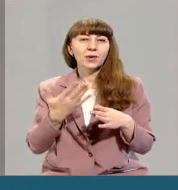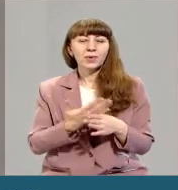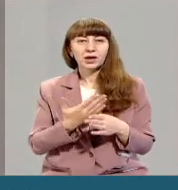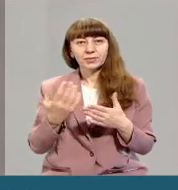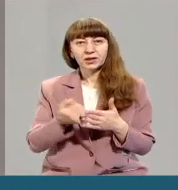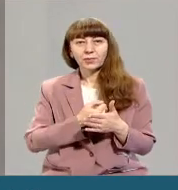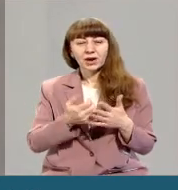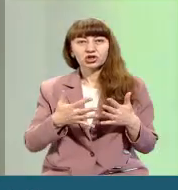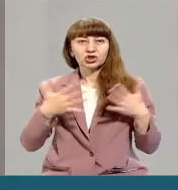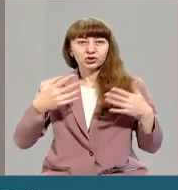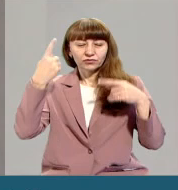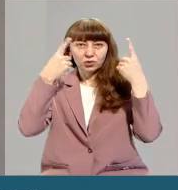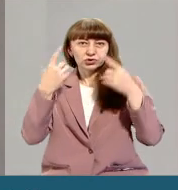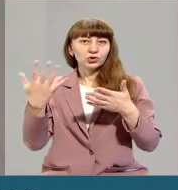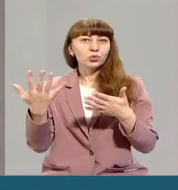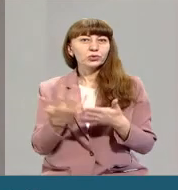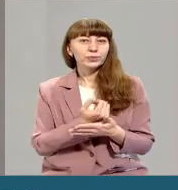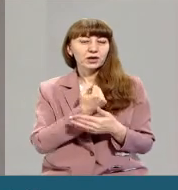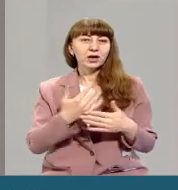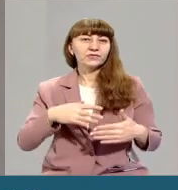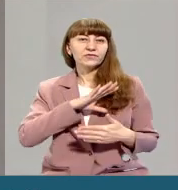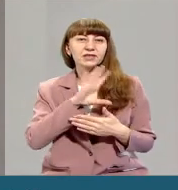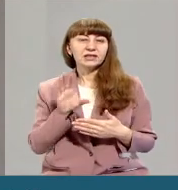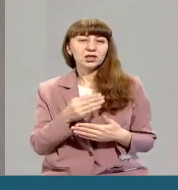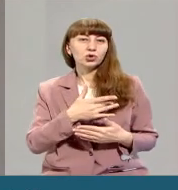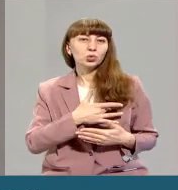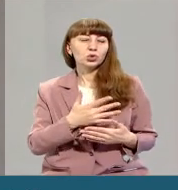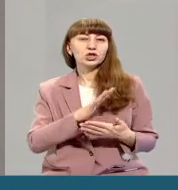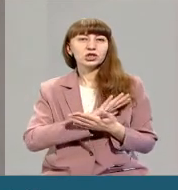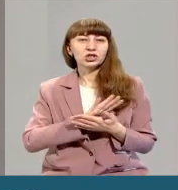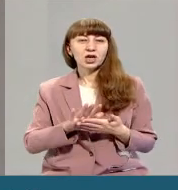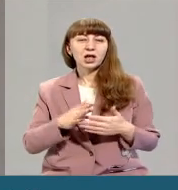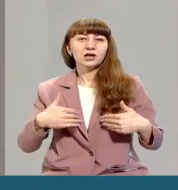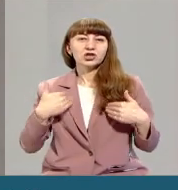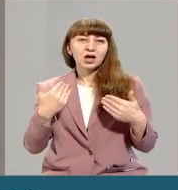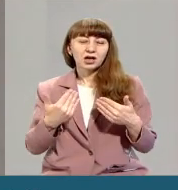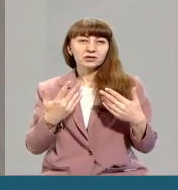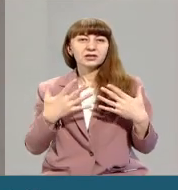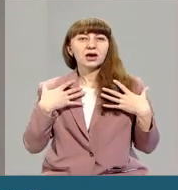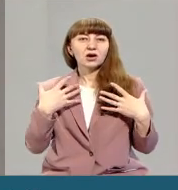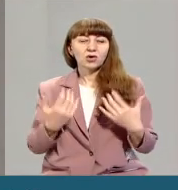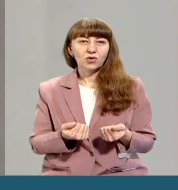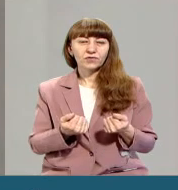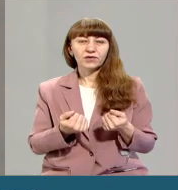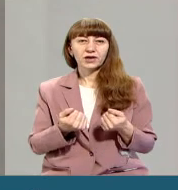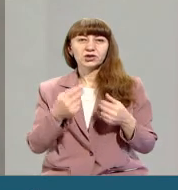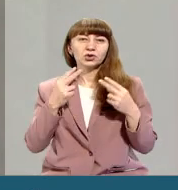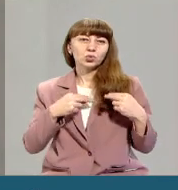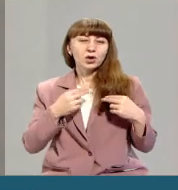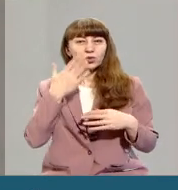достичь больших творческих успехов От всей души желаю Вам крепкого здоровя талантливых трудолюбивых учеников энерги